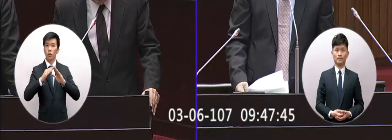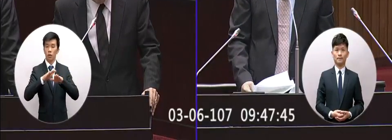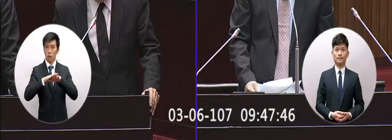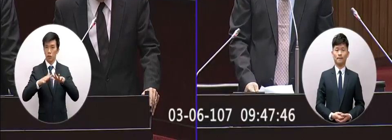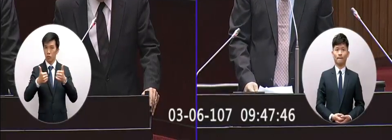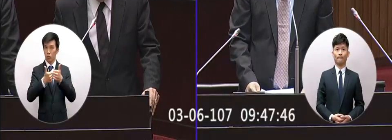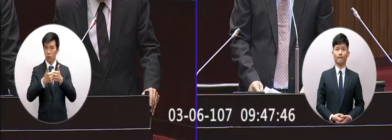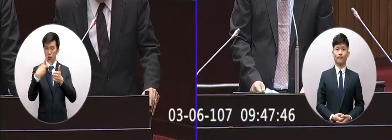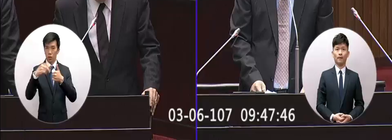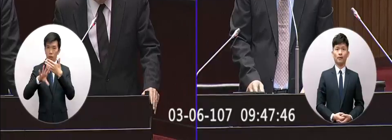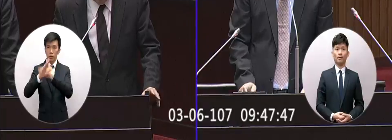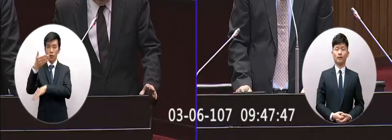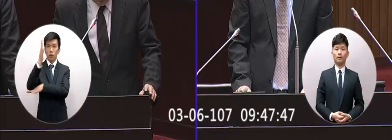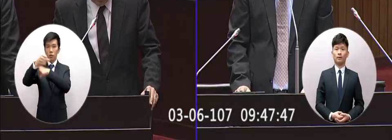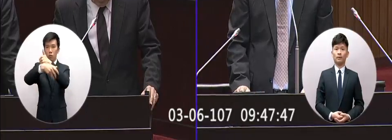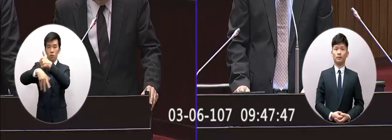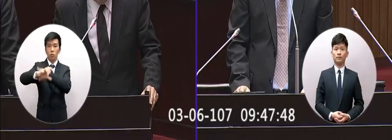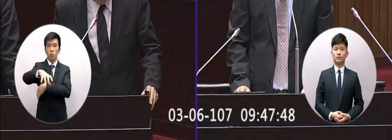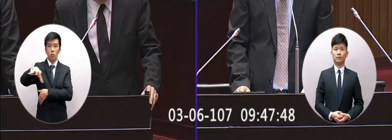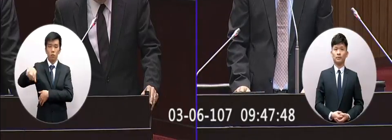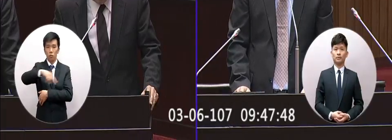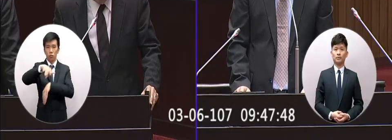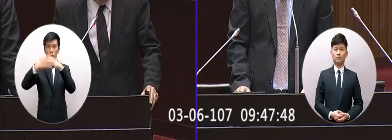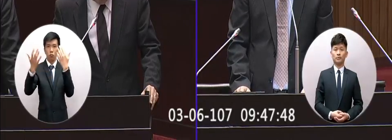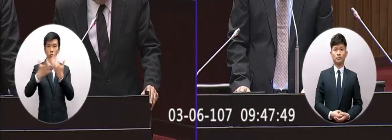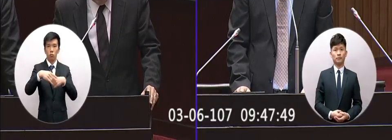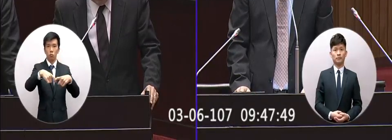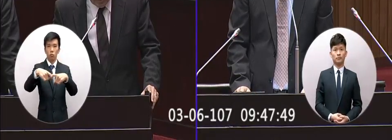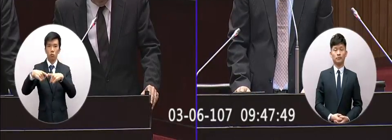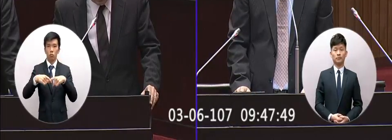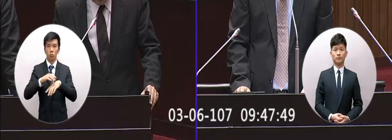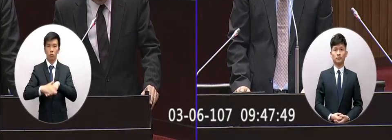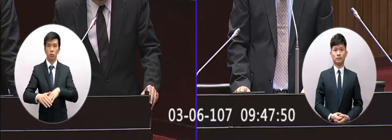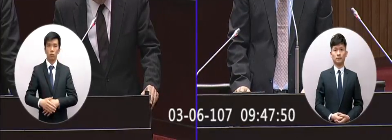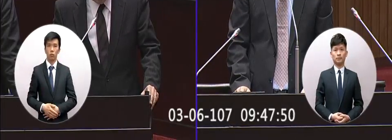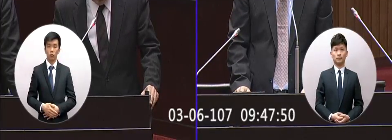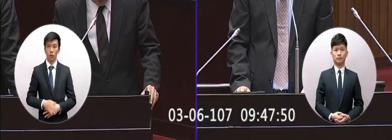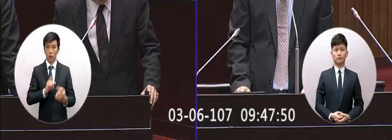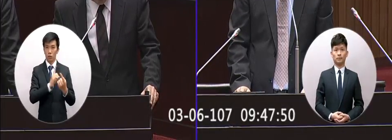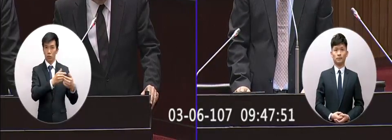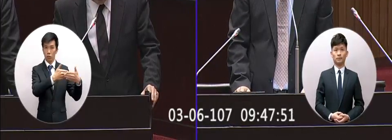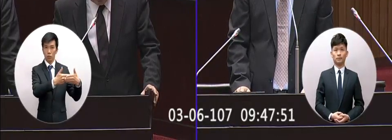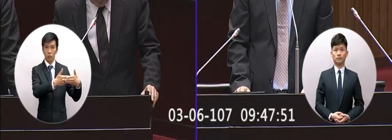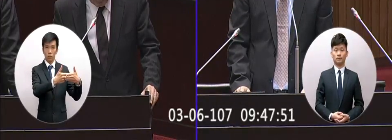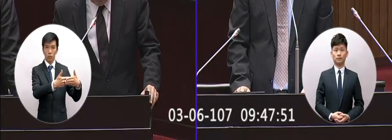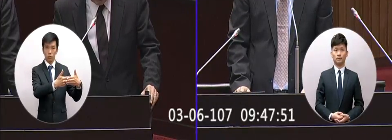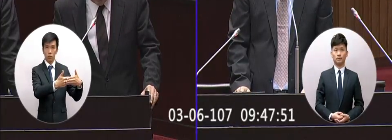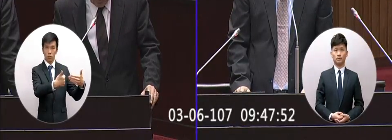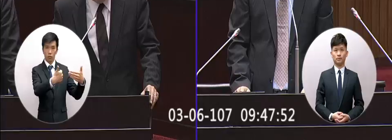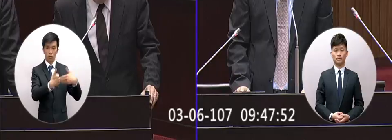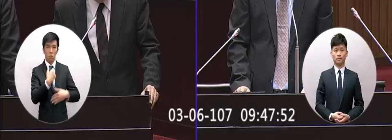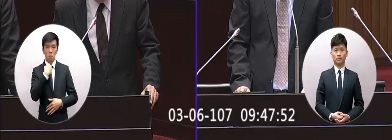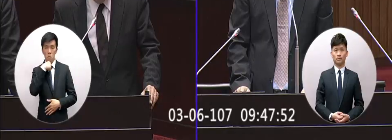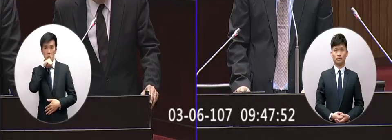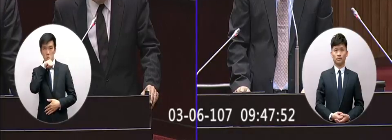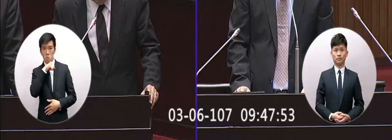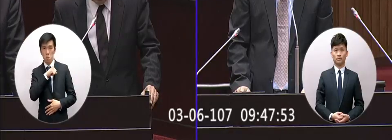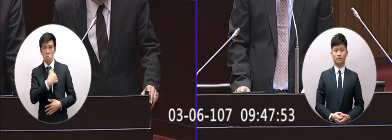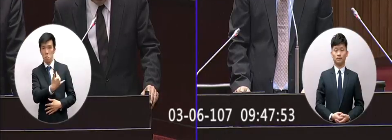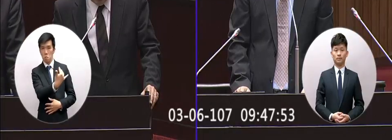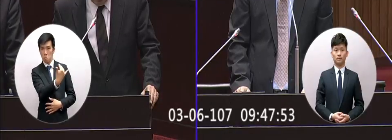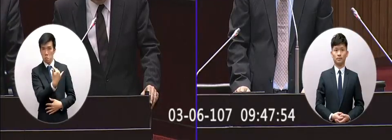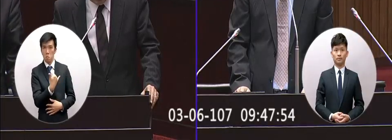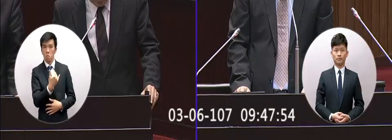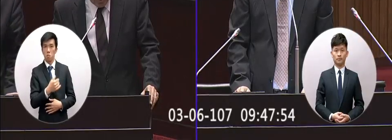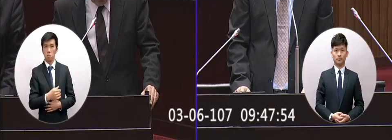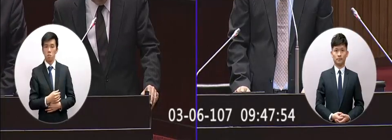他政府相关的部会我们都是一体的，我们在因应中国大陆对我们所形成的挑战，那